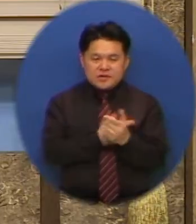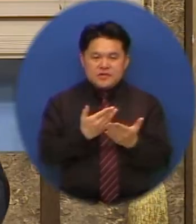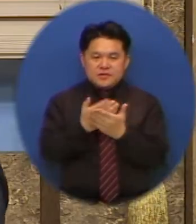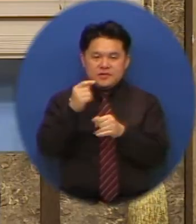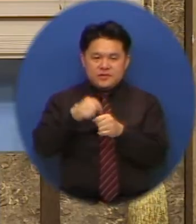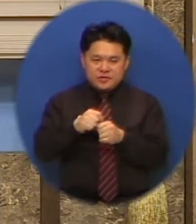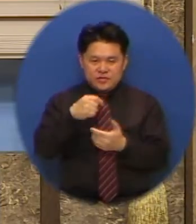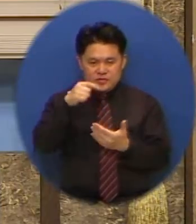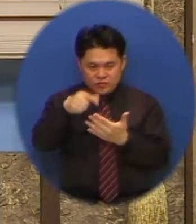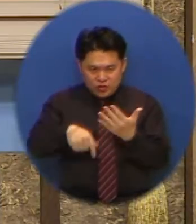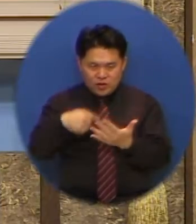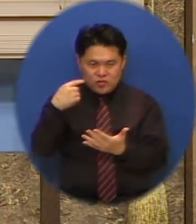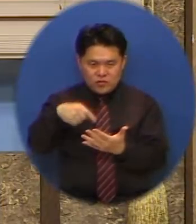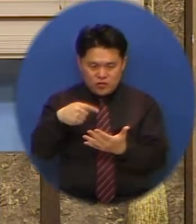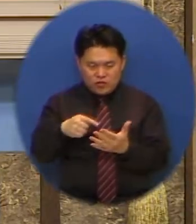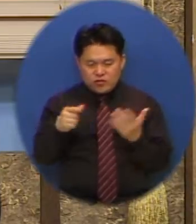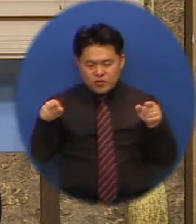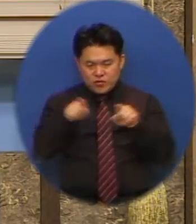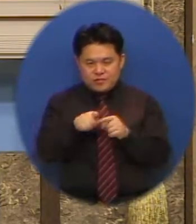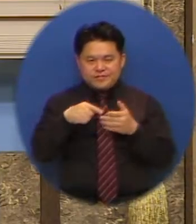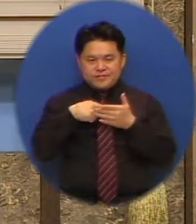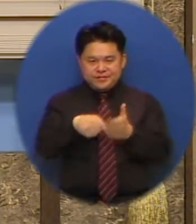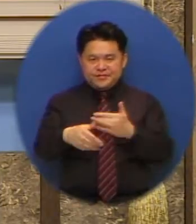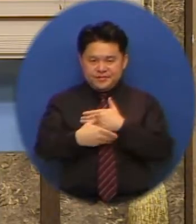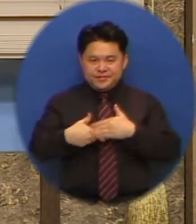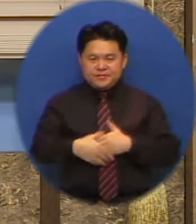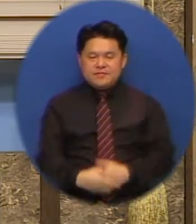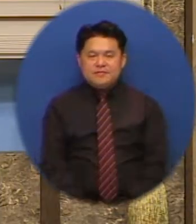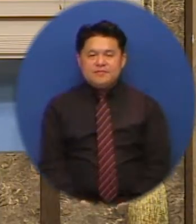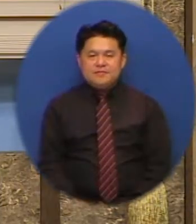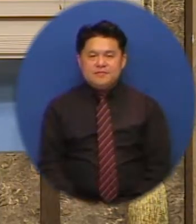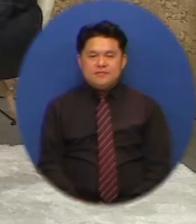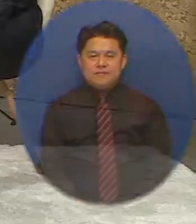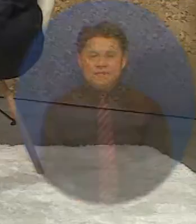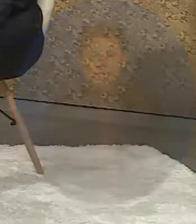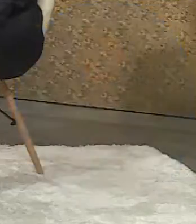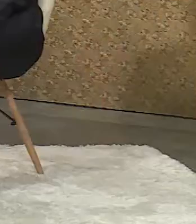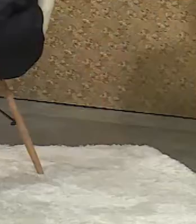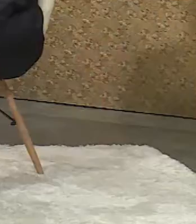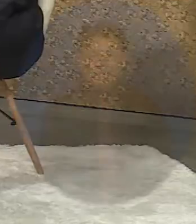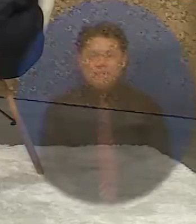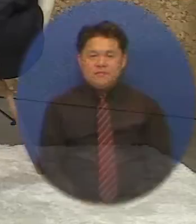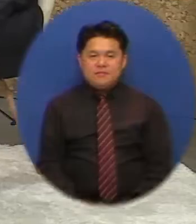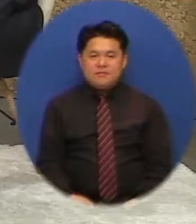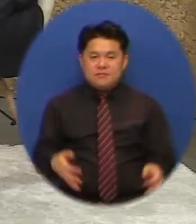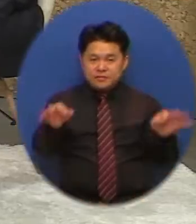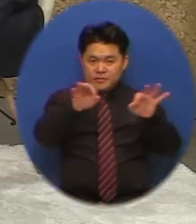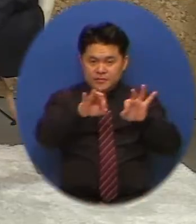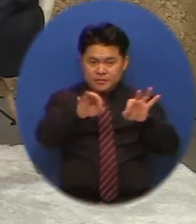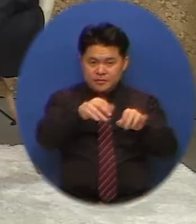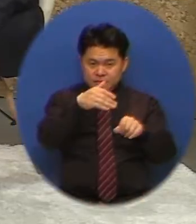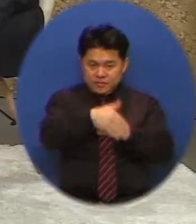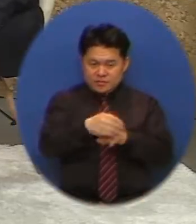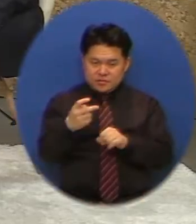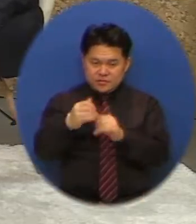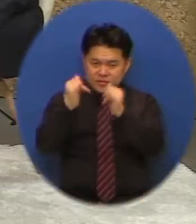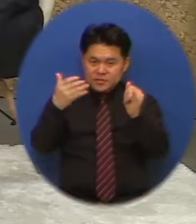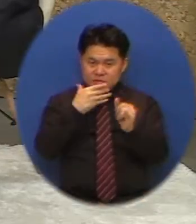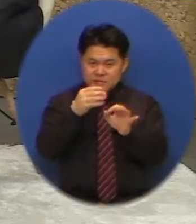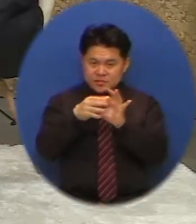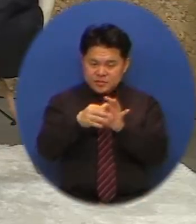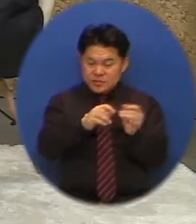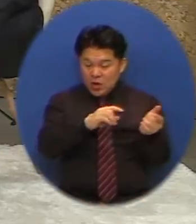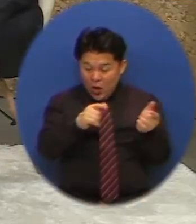또 연수 프로그램도 함께 추진하겠다 이런 생각입니다. 뭐 이제 크라우드 펀딩 뭐 여러 가지 사회 복지에